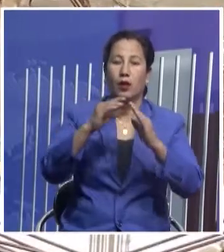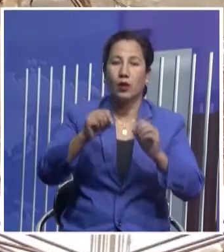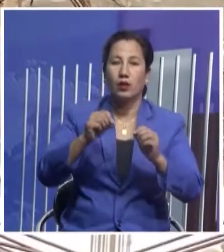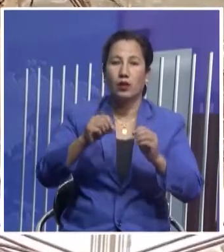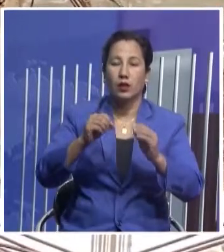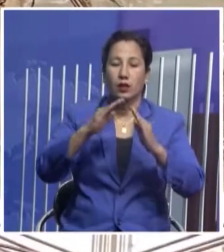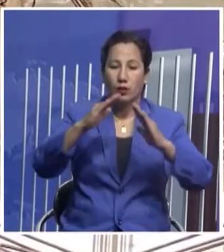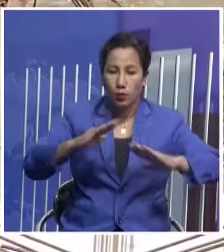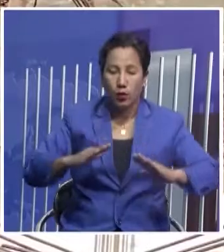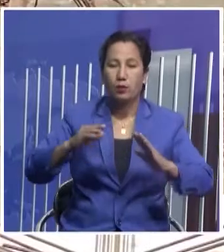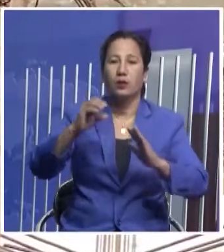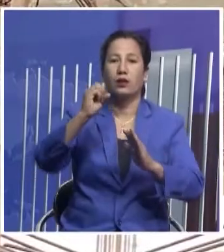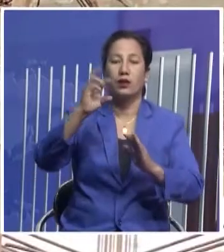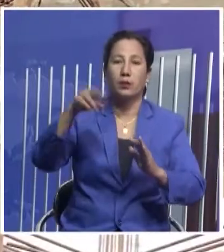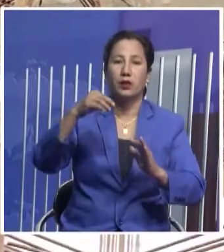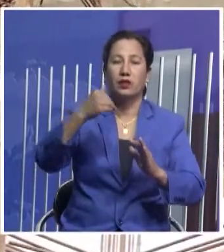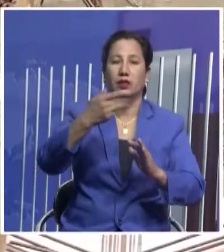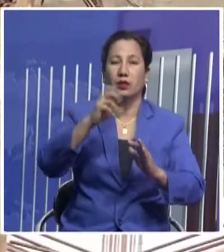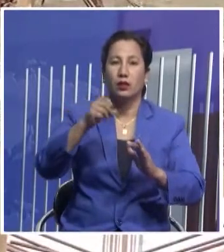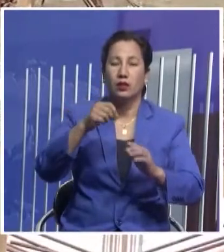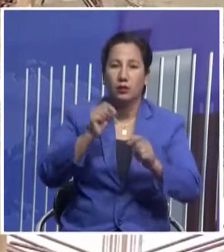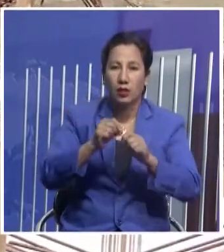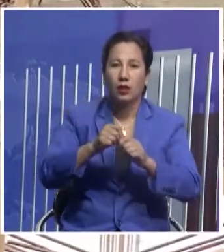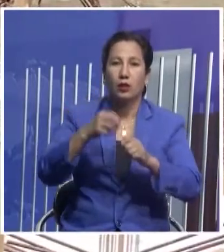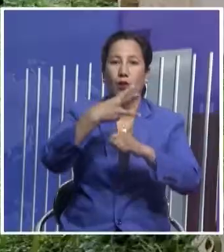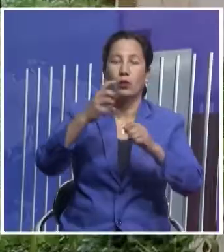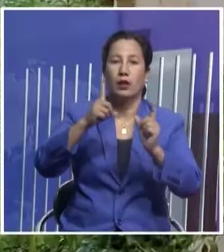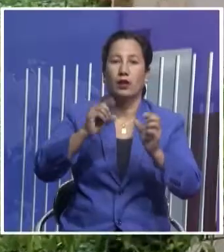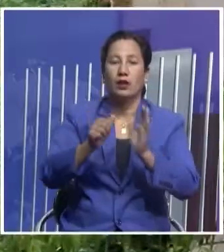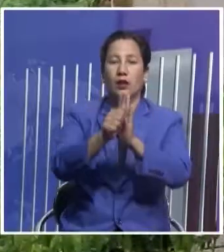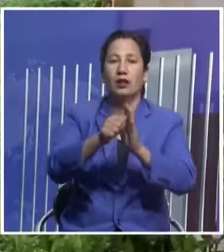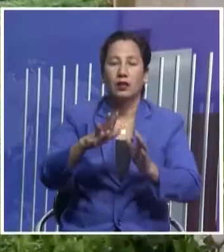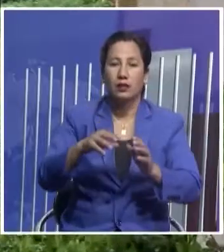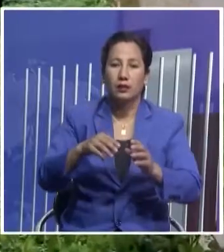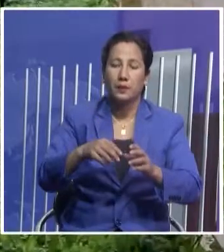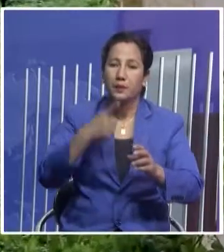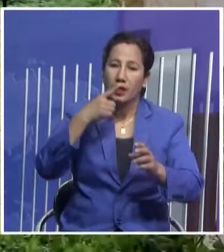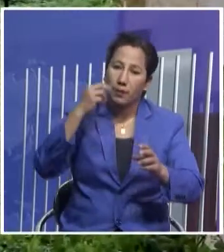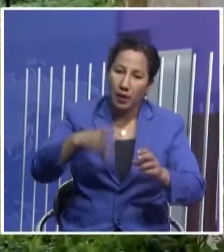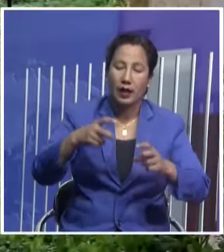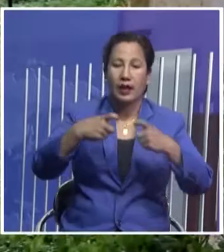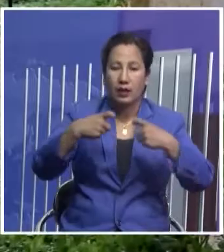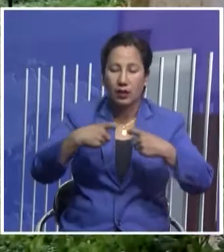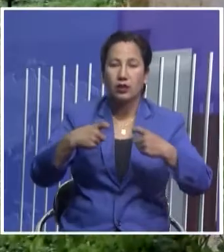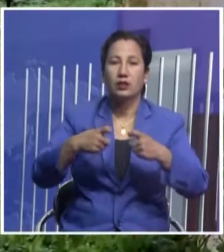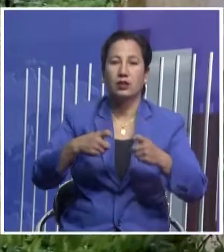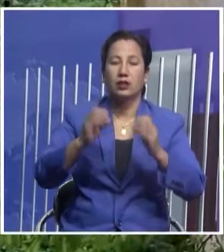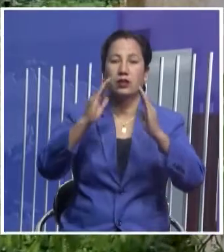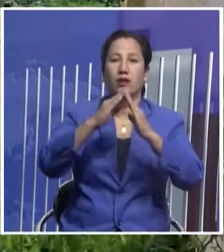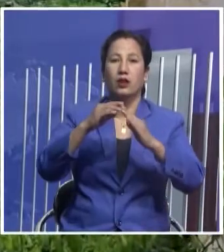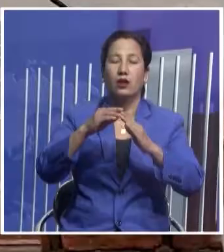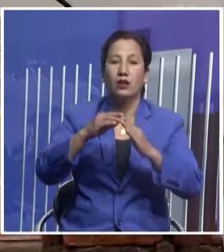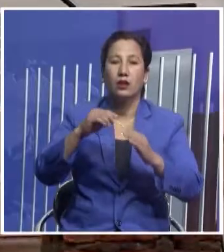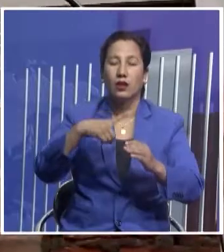प्रतिरोधी बनाउने अभियान पनि उपमहानगरले अगाडि सारेको छ। पक्की र कच्ची दुवै भवनलाई रेट्रोफिटिङ गरी भूकम्प प्रतिरोधी